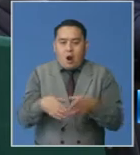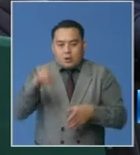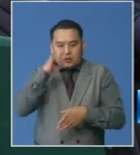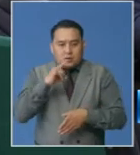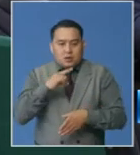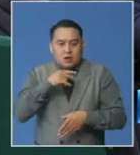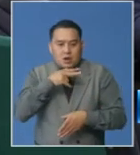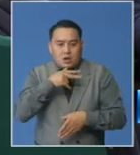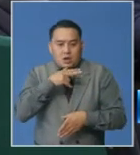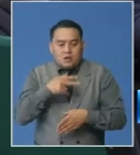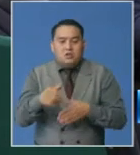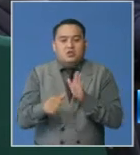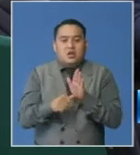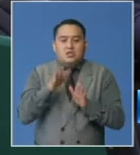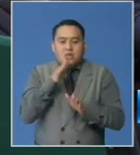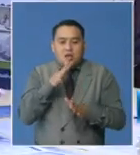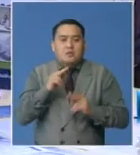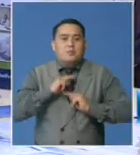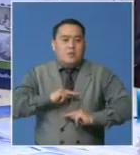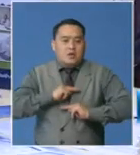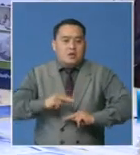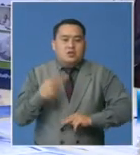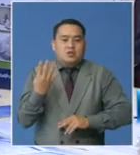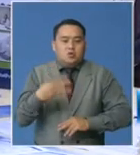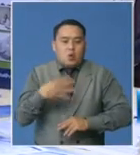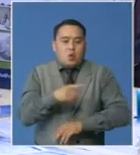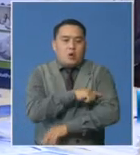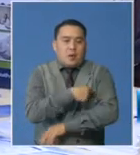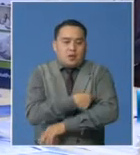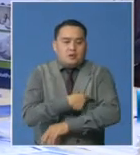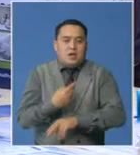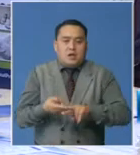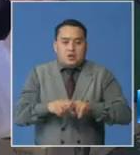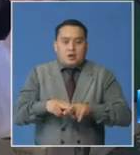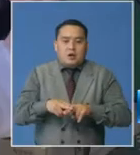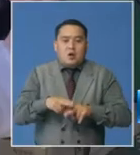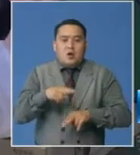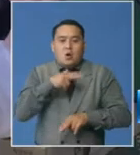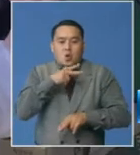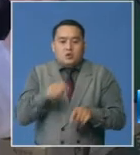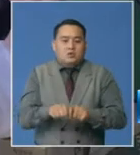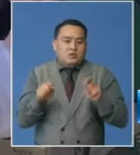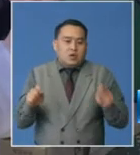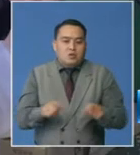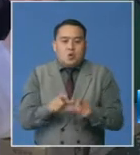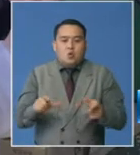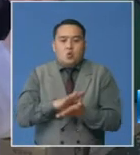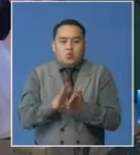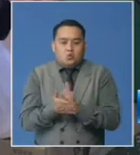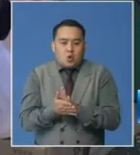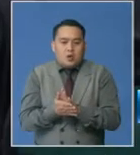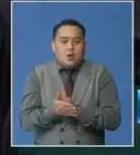Республики Корея уже 6 лет. На сегодня они работают с 40 их клиниками. За эти годы «Корея Vision Tour» создала для клиентов все условия